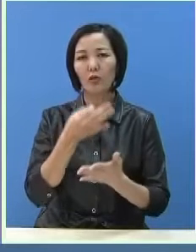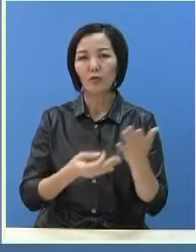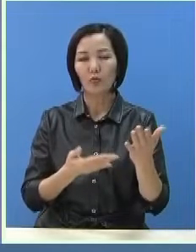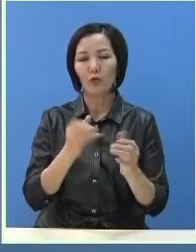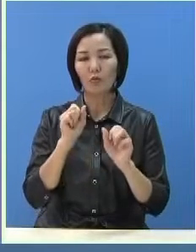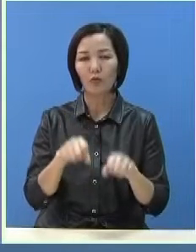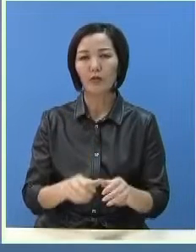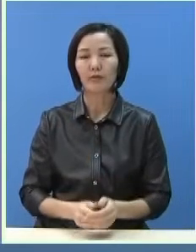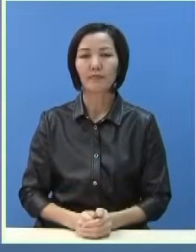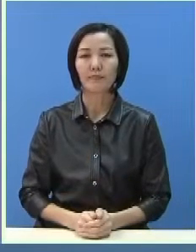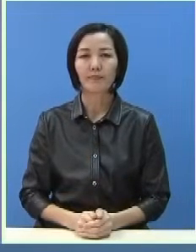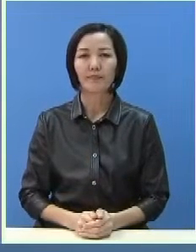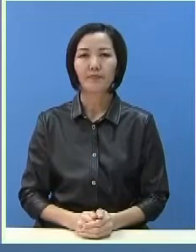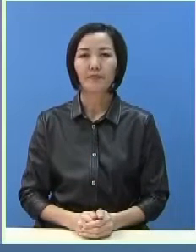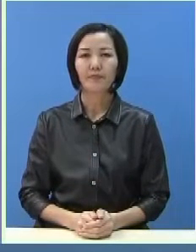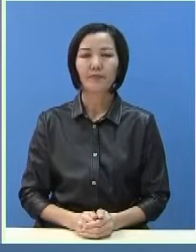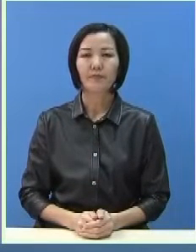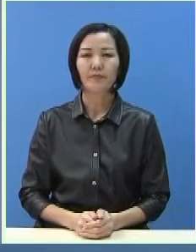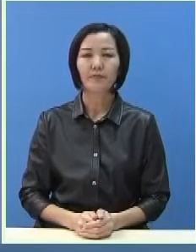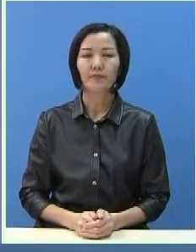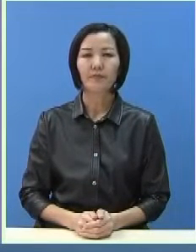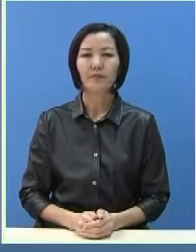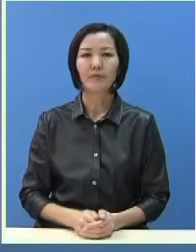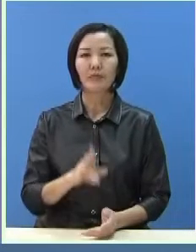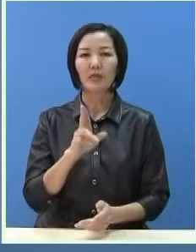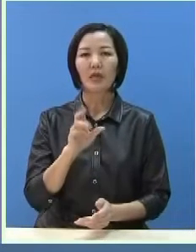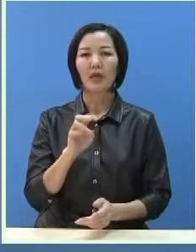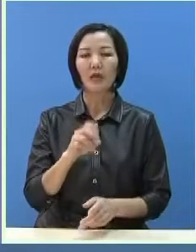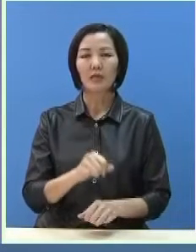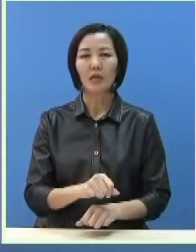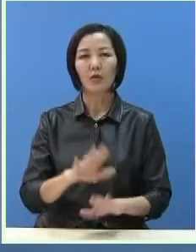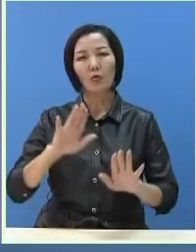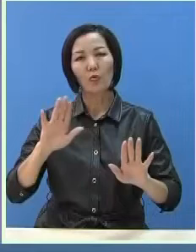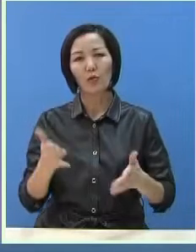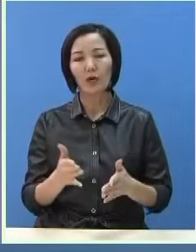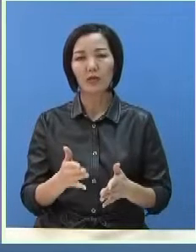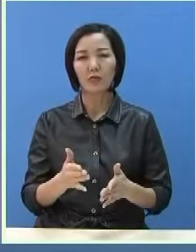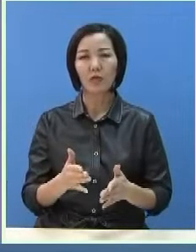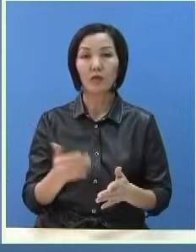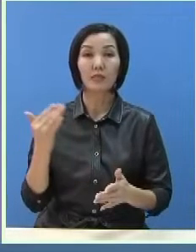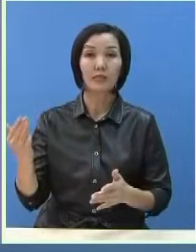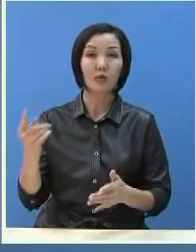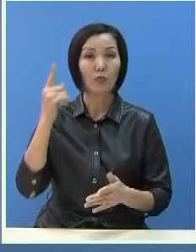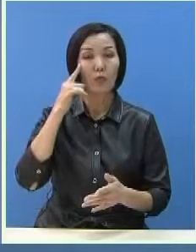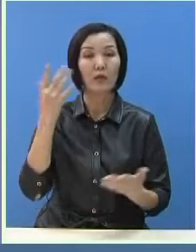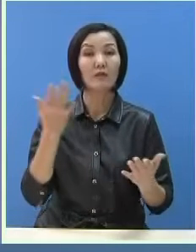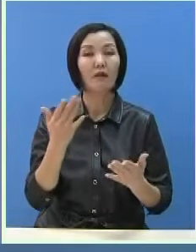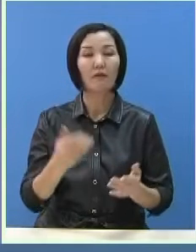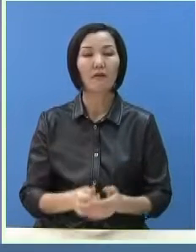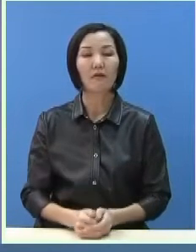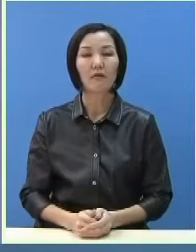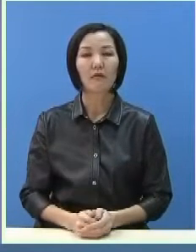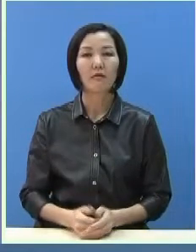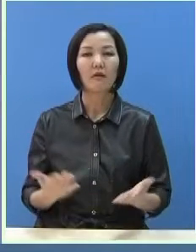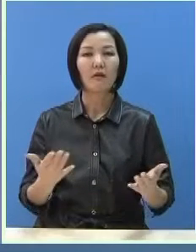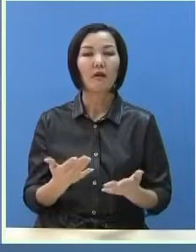хабарласыңыздар. Сонымен, алдымен қаңтар оқиғасы жөнінде сіздердің пікірлеріңізді білгім келеді.